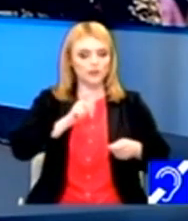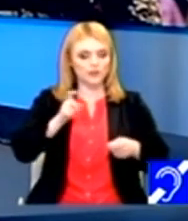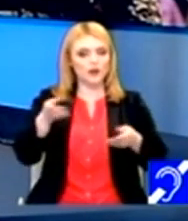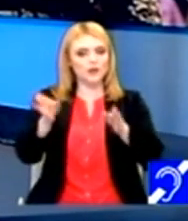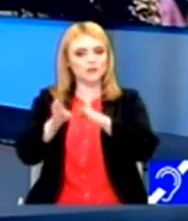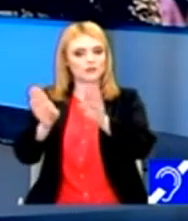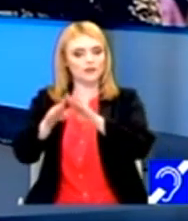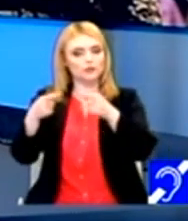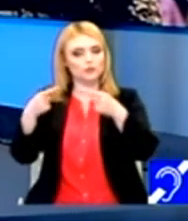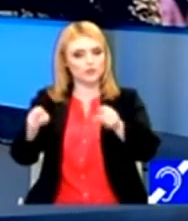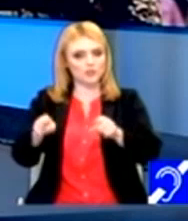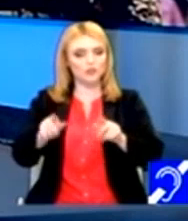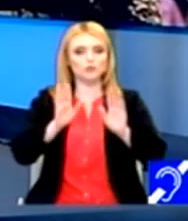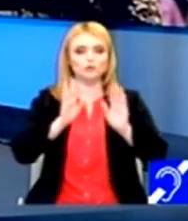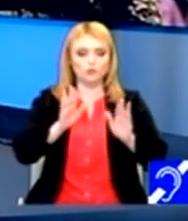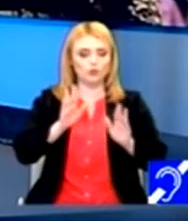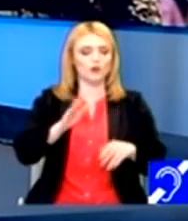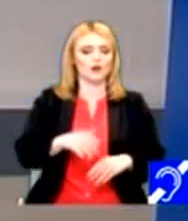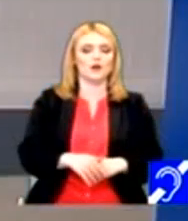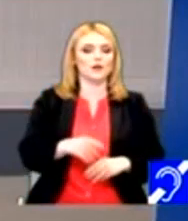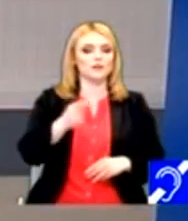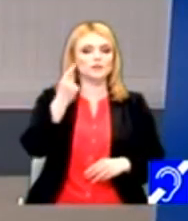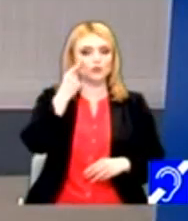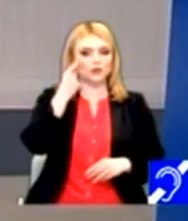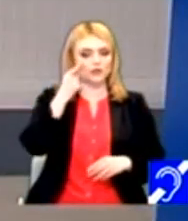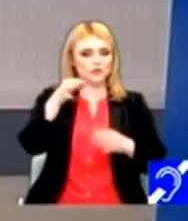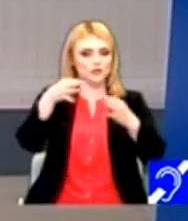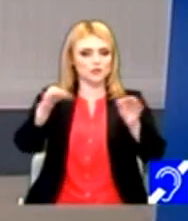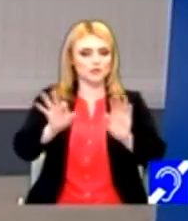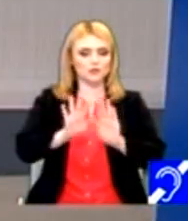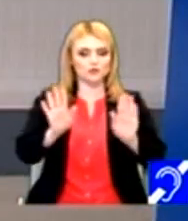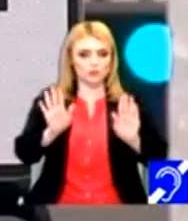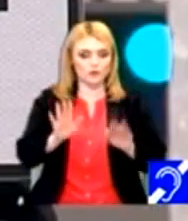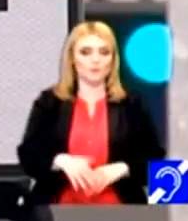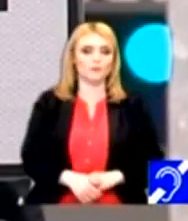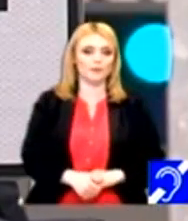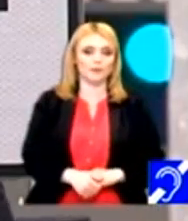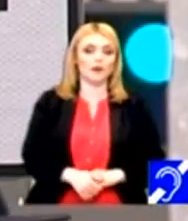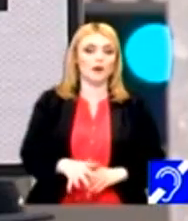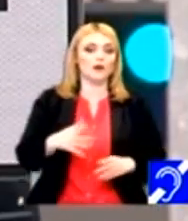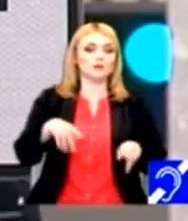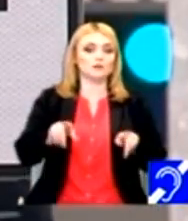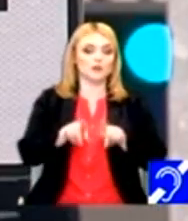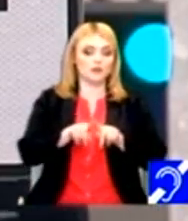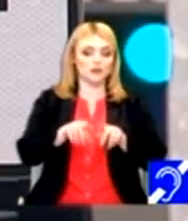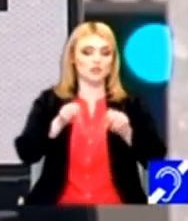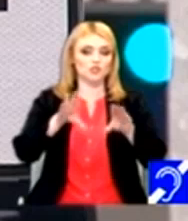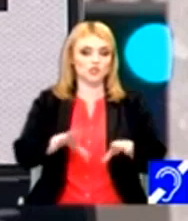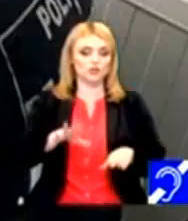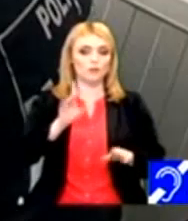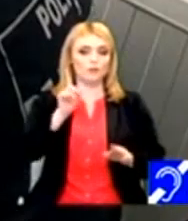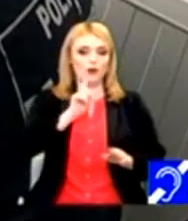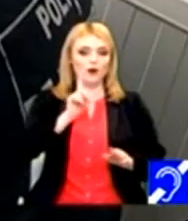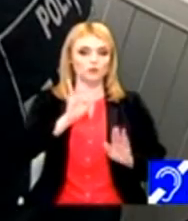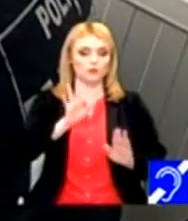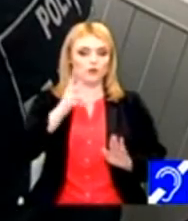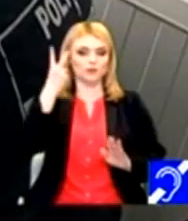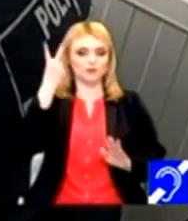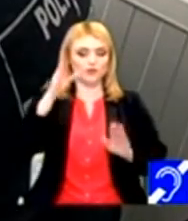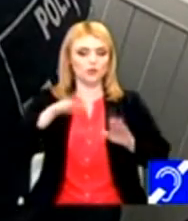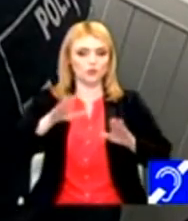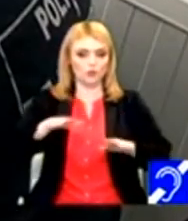specială Fulger. Încălcarea restricțiilor va fi aspru sancționată. Nu bani, mă duc la bani de picar și am venit să ne-au mâncat. Vă toți e obligatoriu